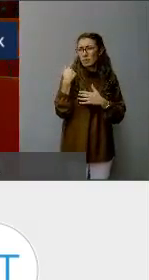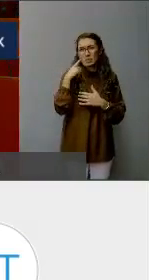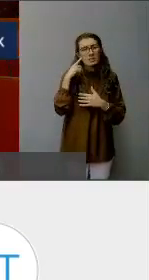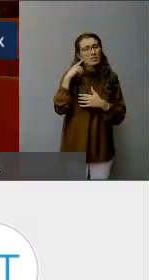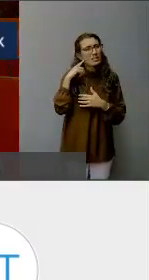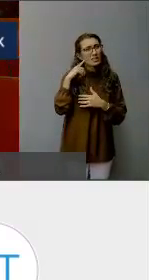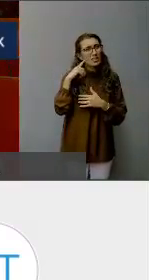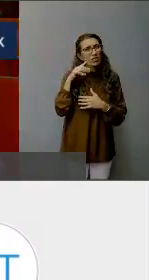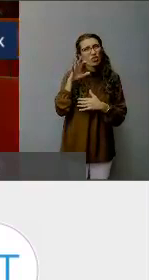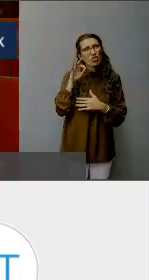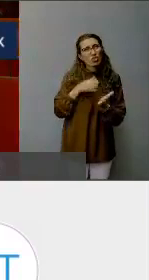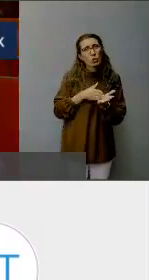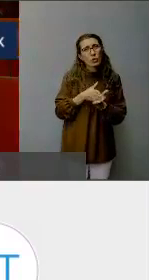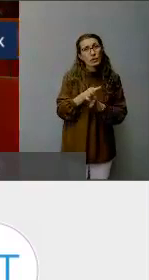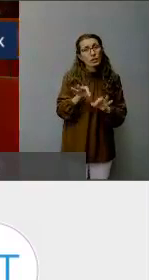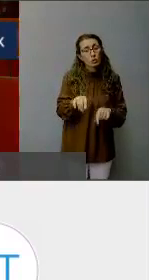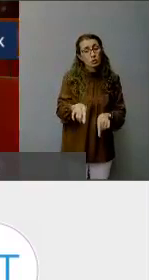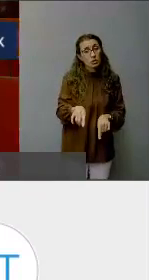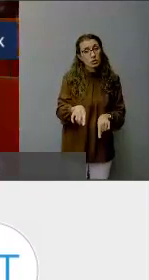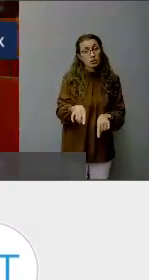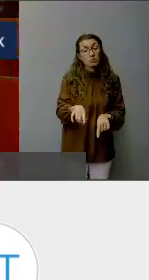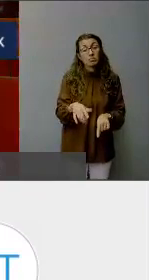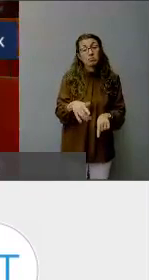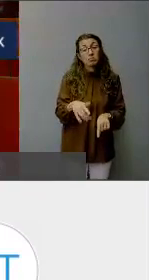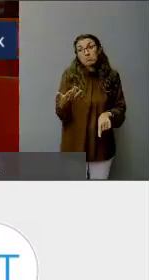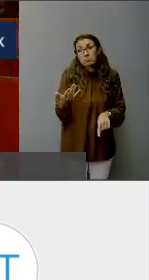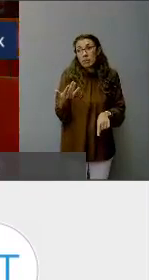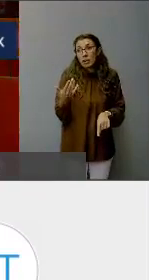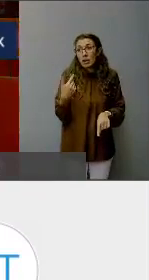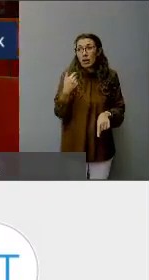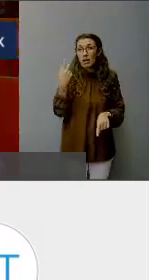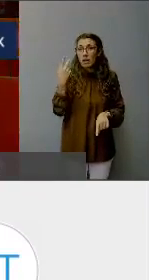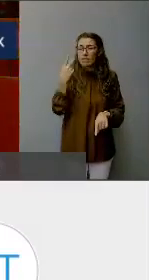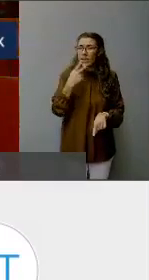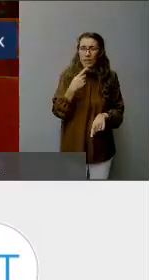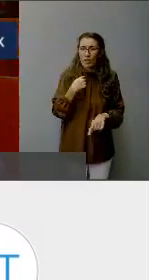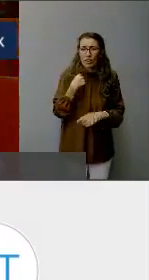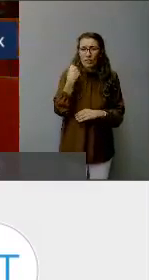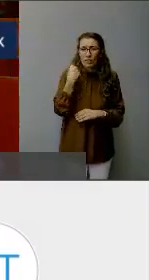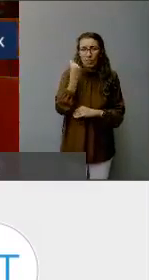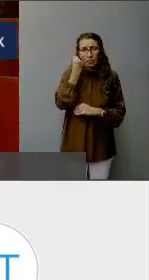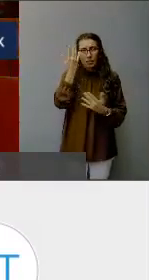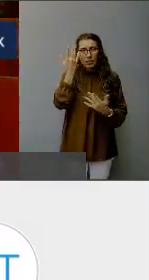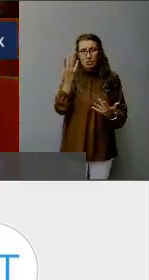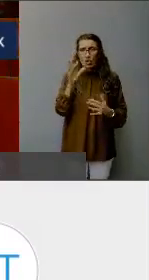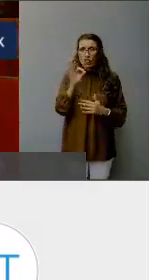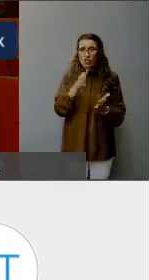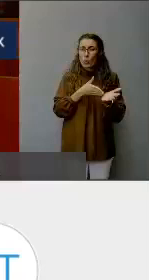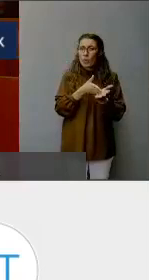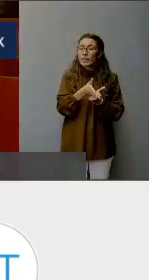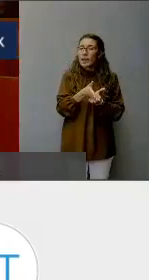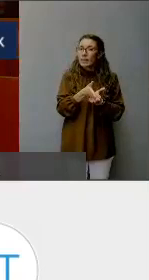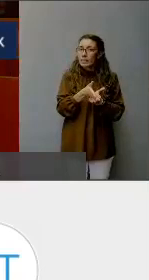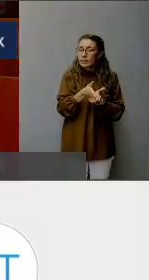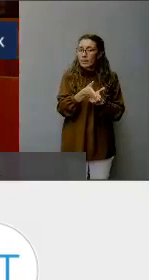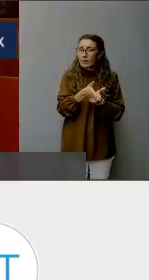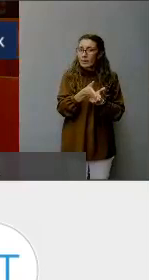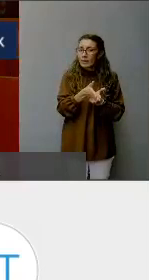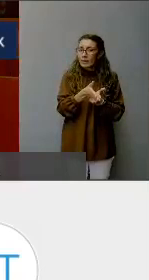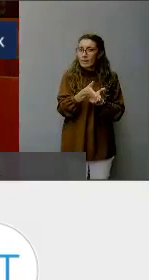così no io veramente però allora mi domando ma in questi 50 anni